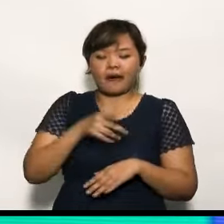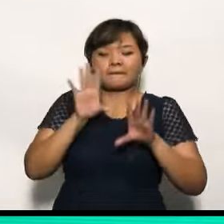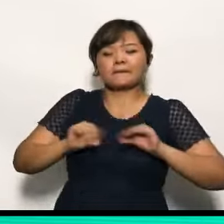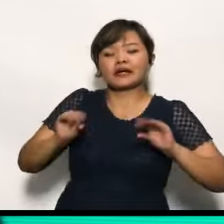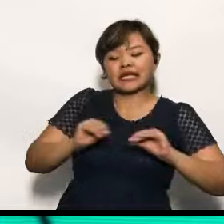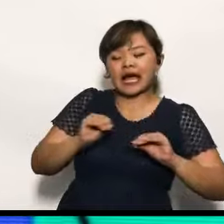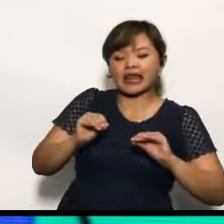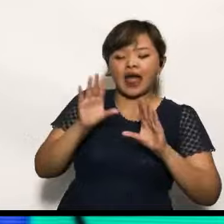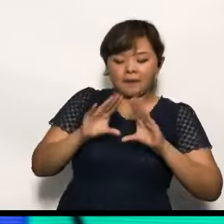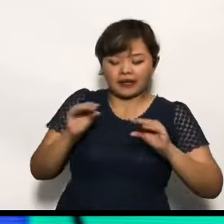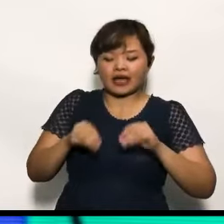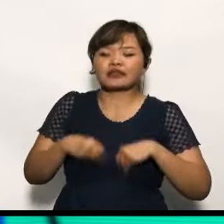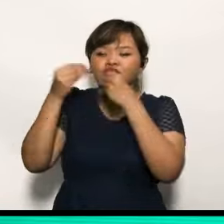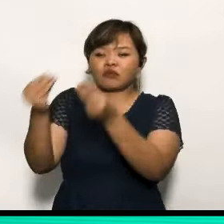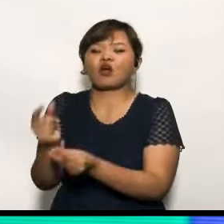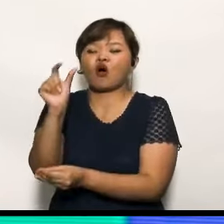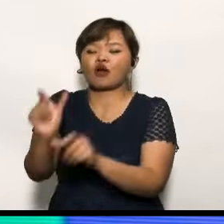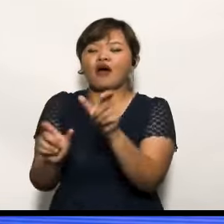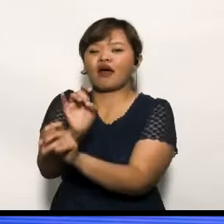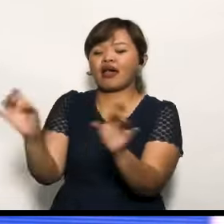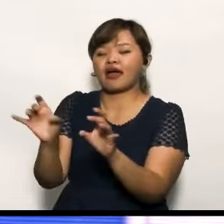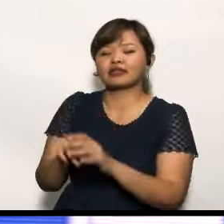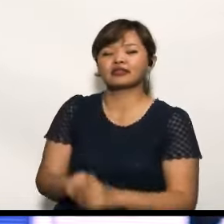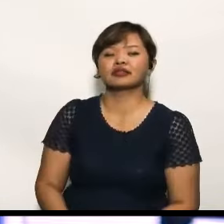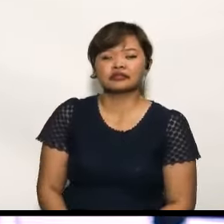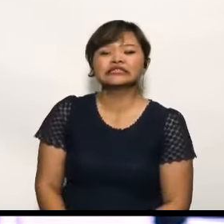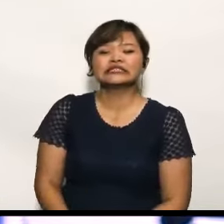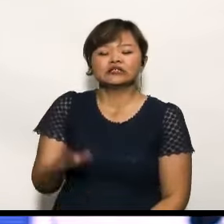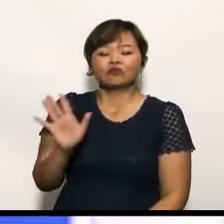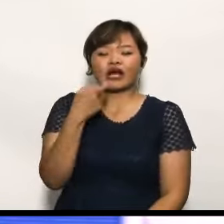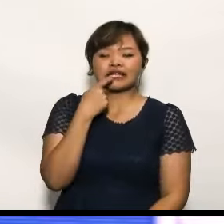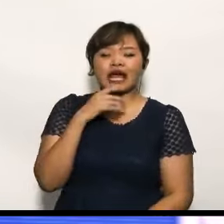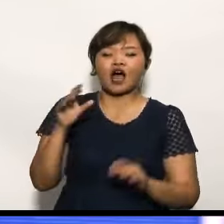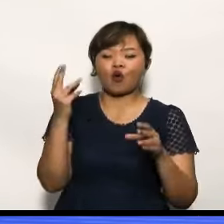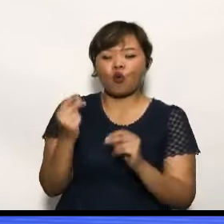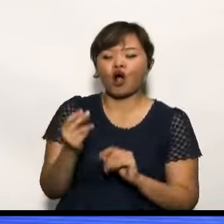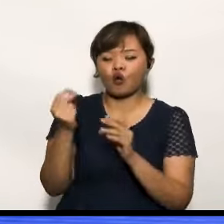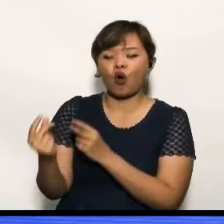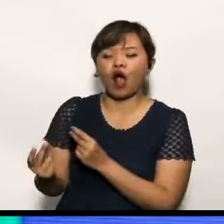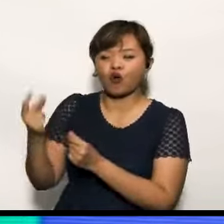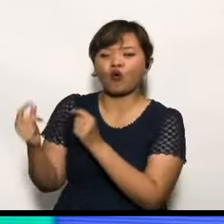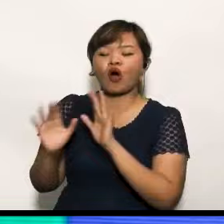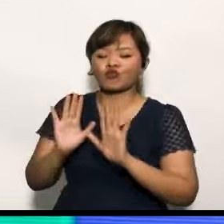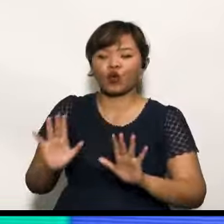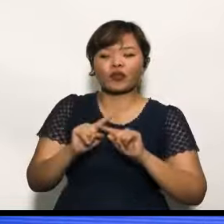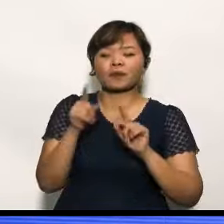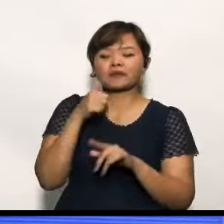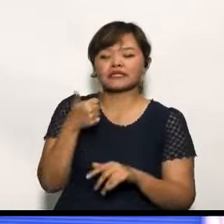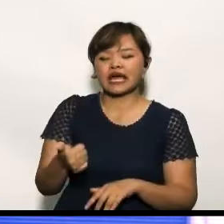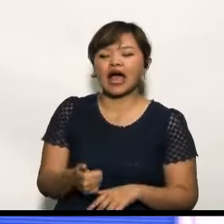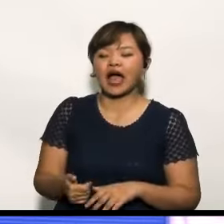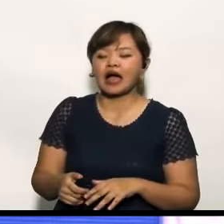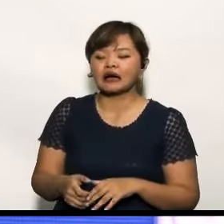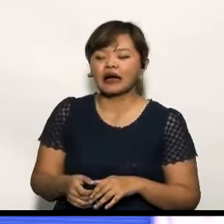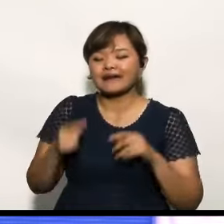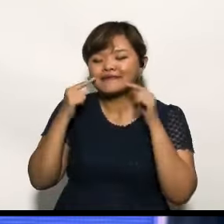adalah mengerjakan keluar keselamatan kita. And it's not work for, bukan kerja untuk mendapatkan keselamatan, but